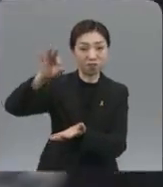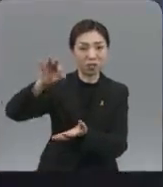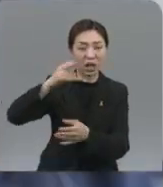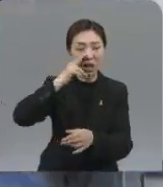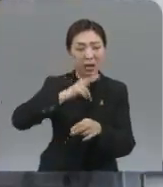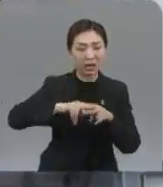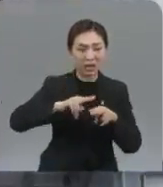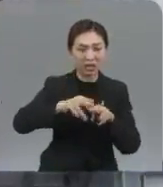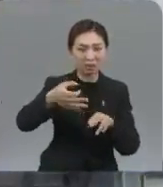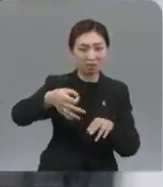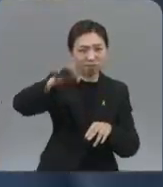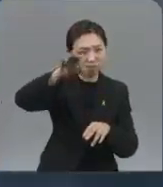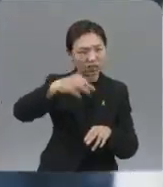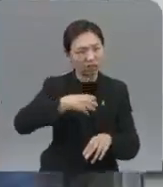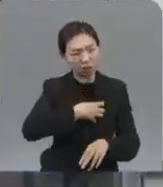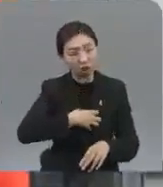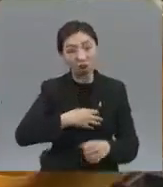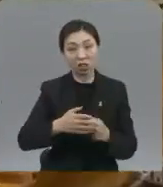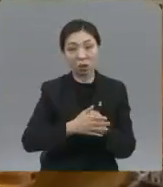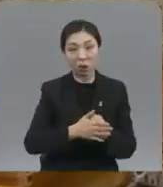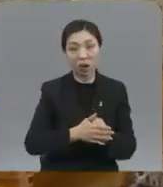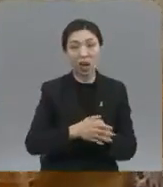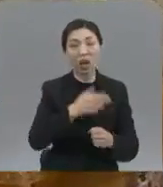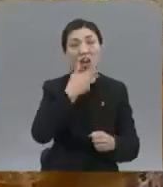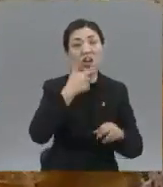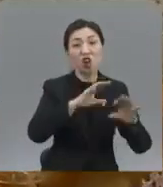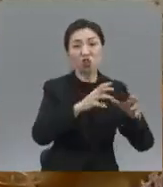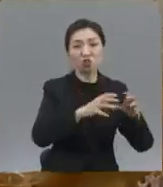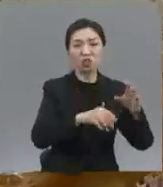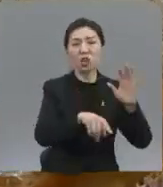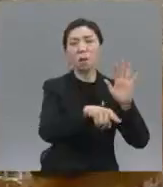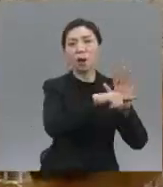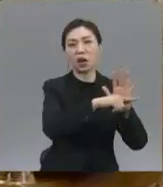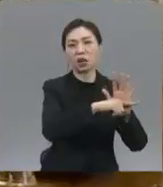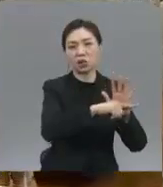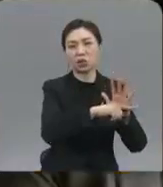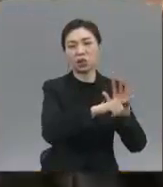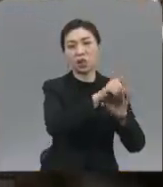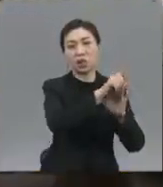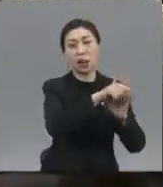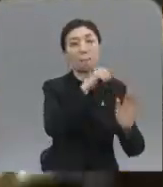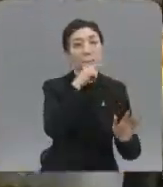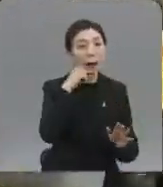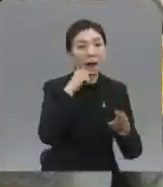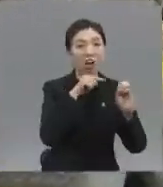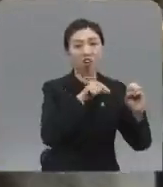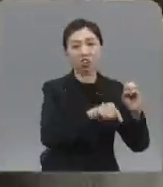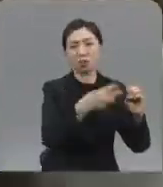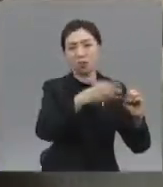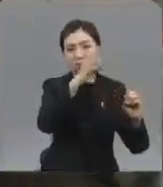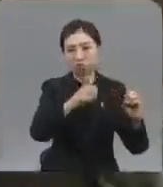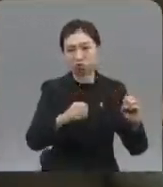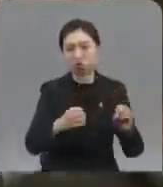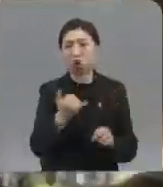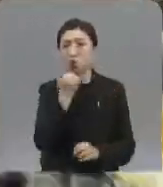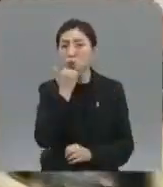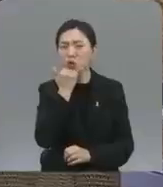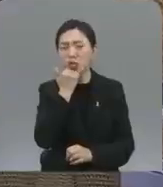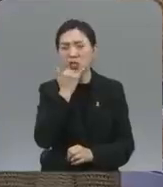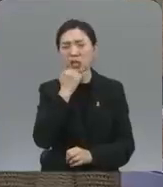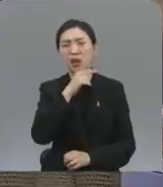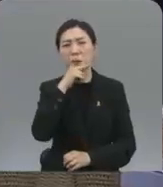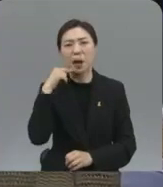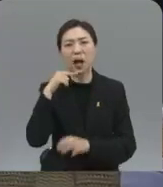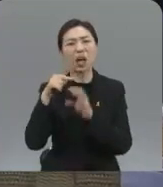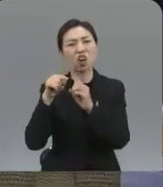ainsi la propagation de l'incertitude du marché financier alors que les risques liés à la guerre Russo ukrainienne et la hausse des prix n'ont pas été résolus